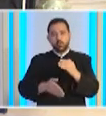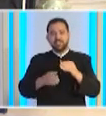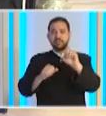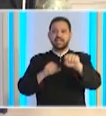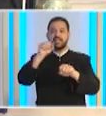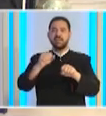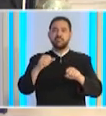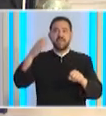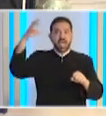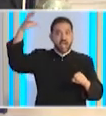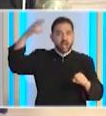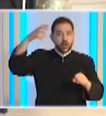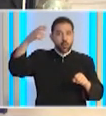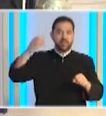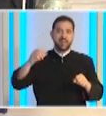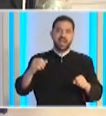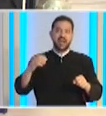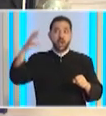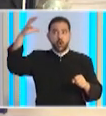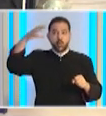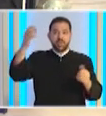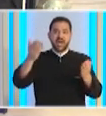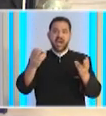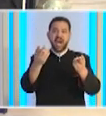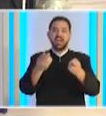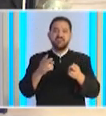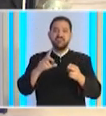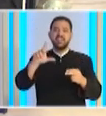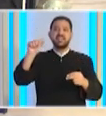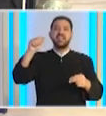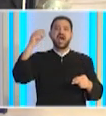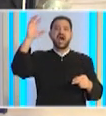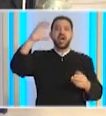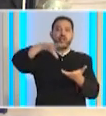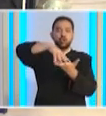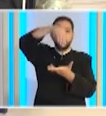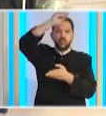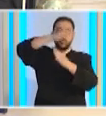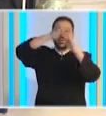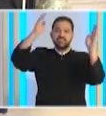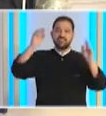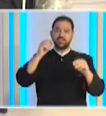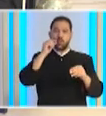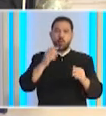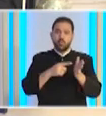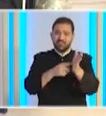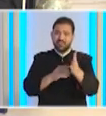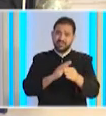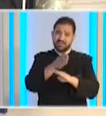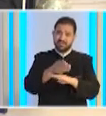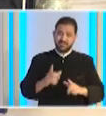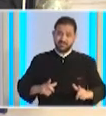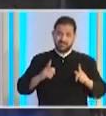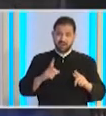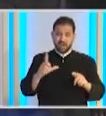despre iluminare și mai ales despre lumina care vine de la Duhul cel Sfânt. Lumina, pentru că omul observă din propria lui